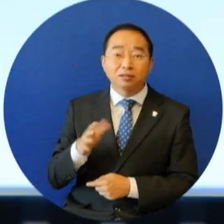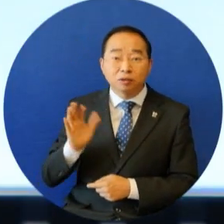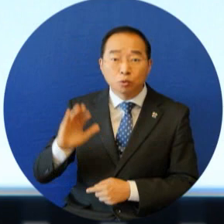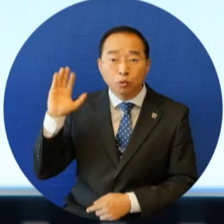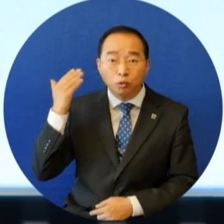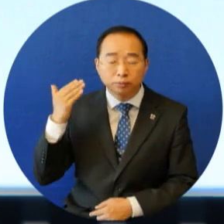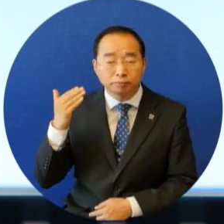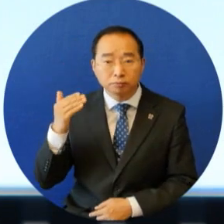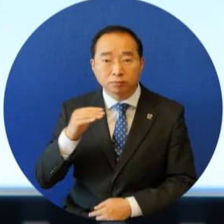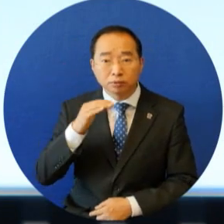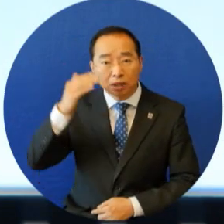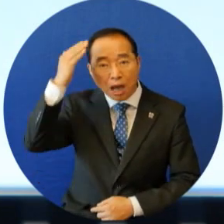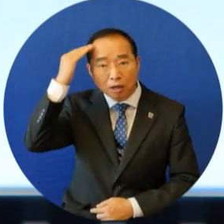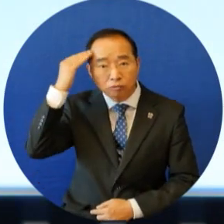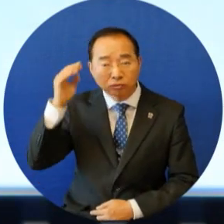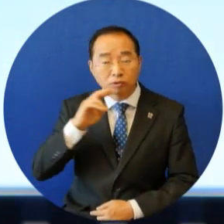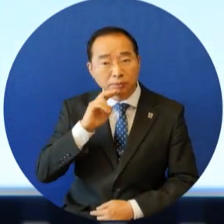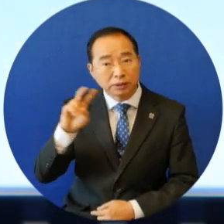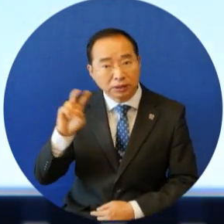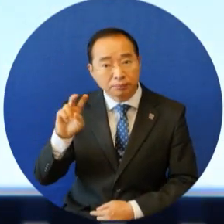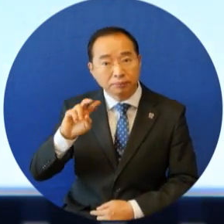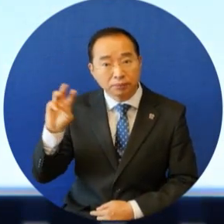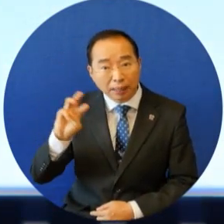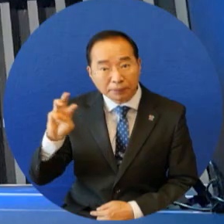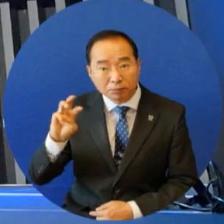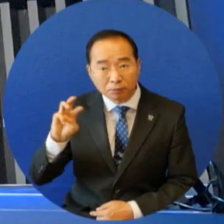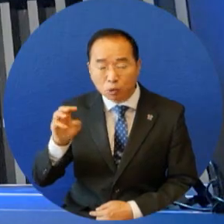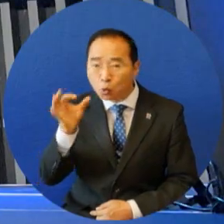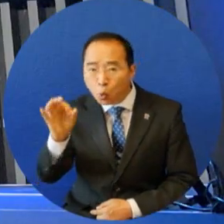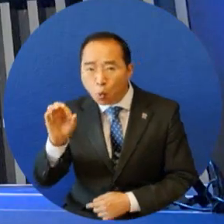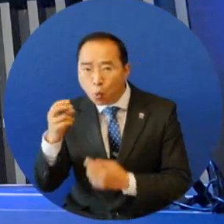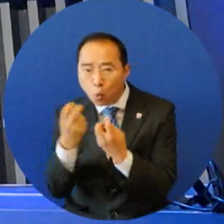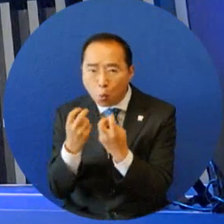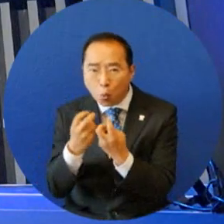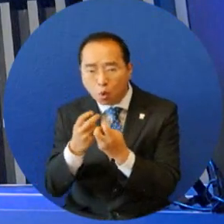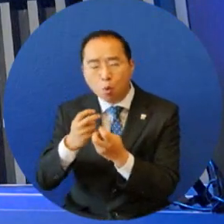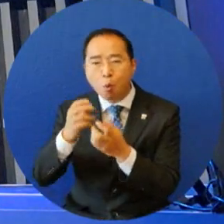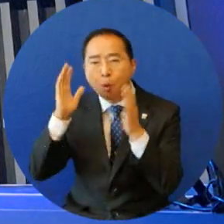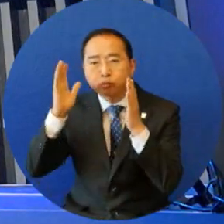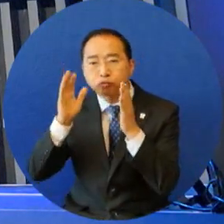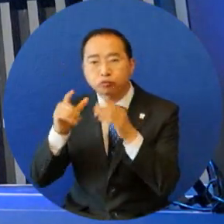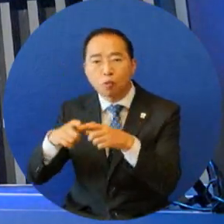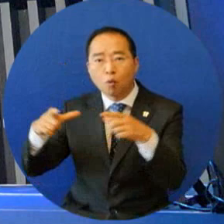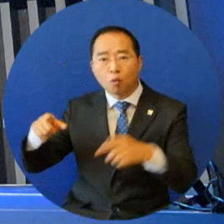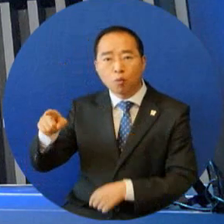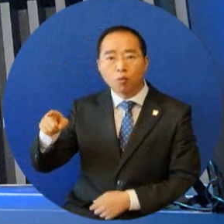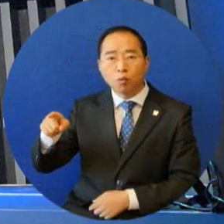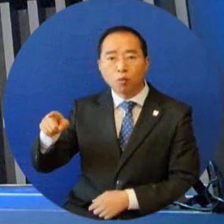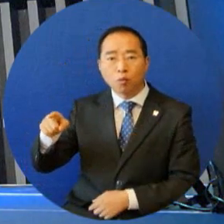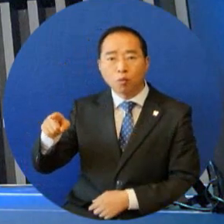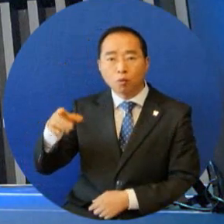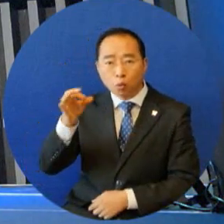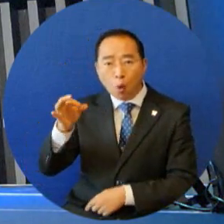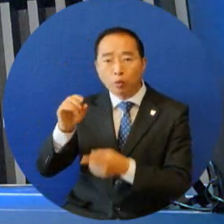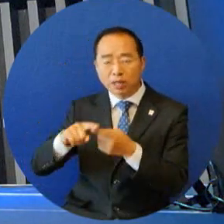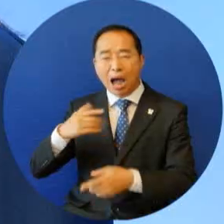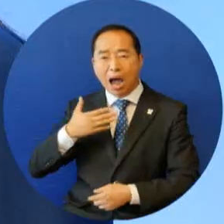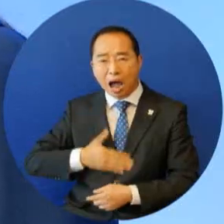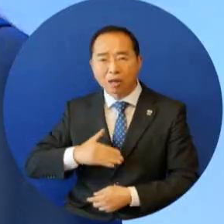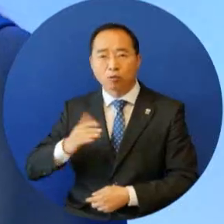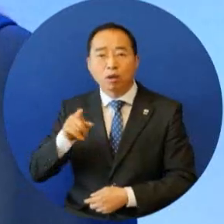세대가 돈을 공부한다는 이야기가 들려옵니다. 돈을 벌고 싶다면 반드시 알아야 하는 돈의